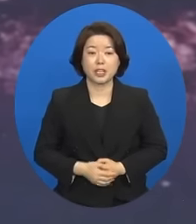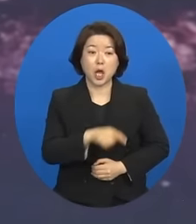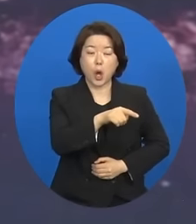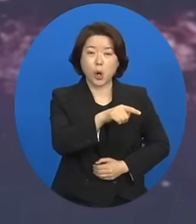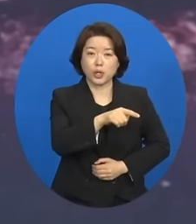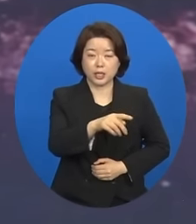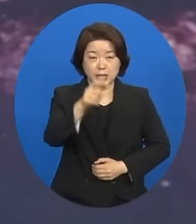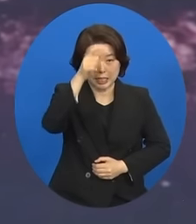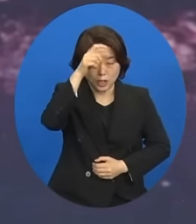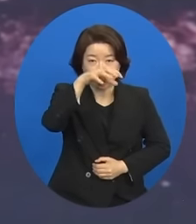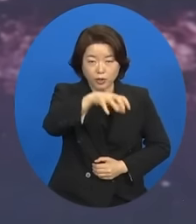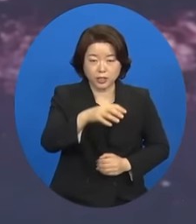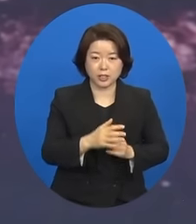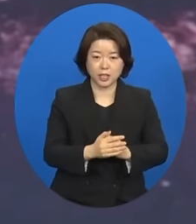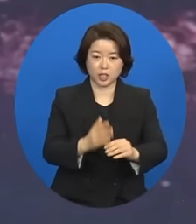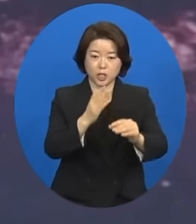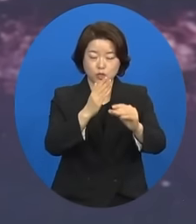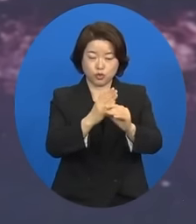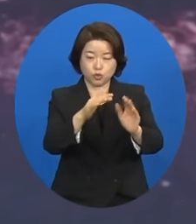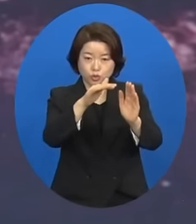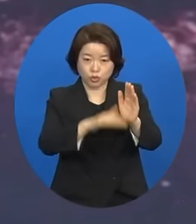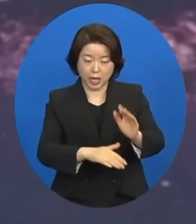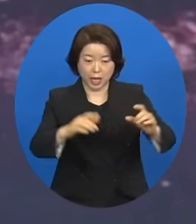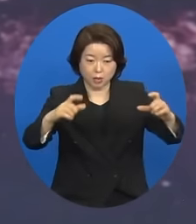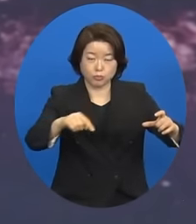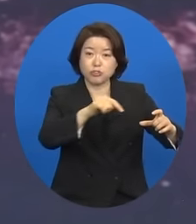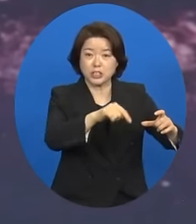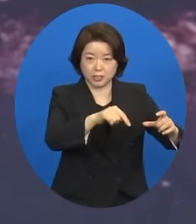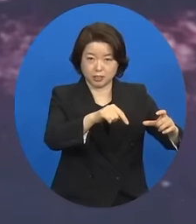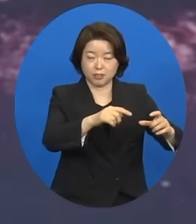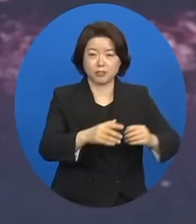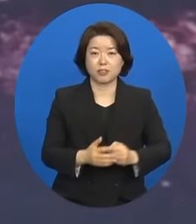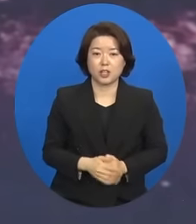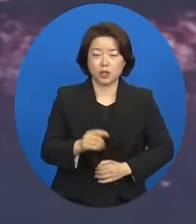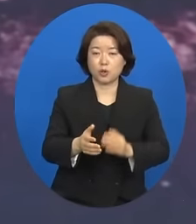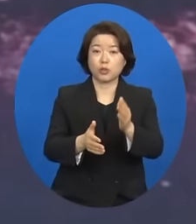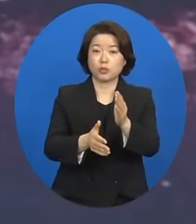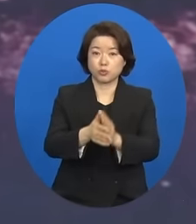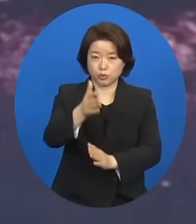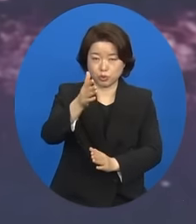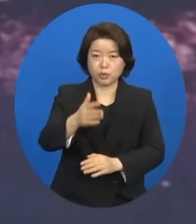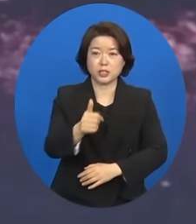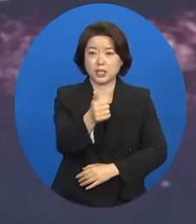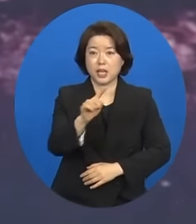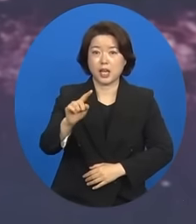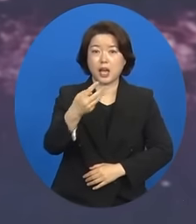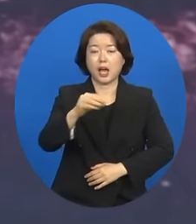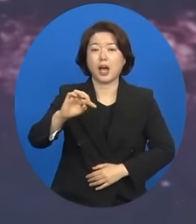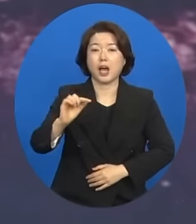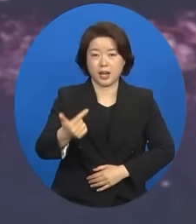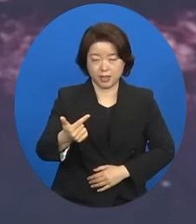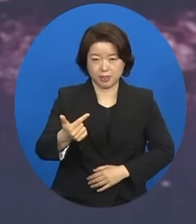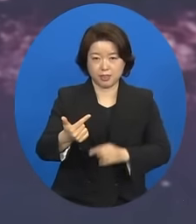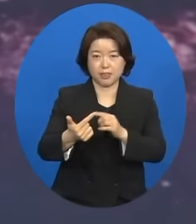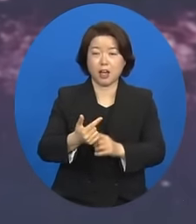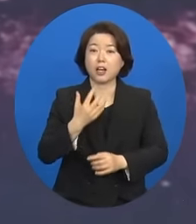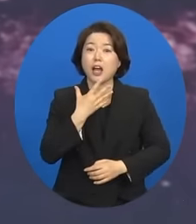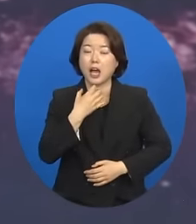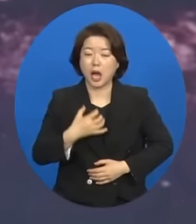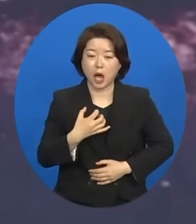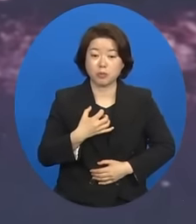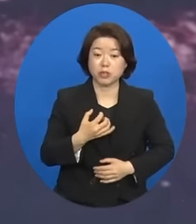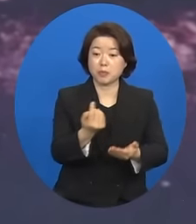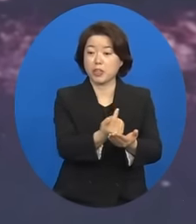티키의 중남부 지역이라고 보면 되겠습니다 그 지역의 주요 도시가 하란 바로 아브라함이 떠났던 그